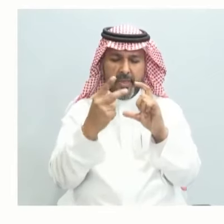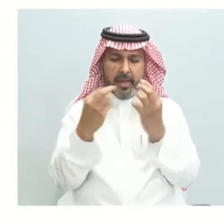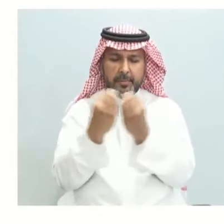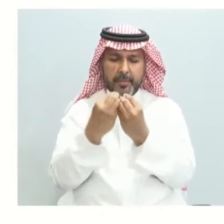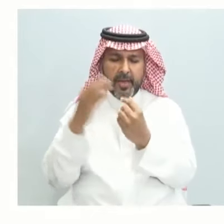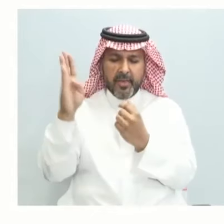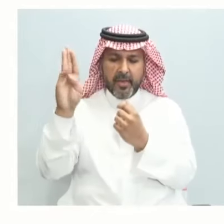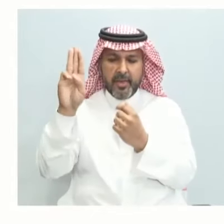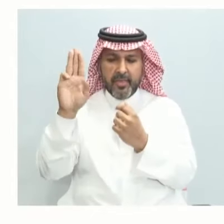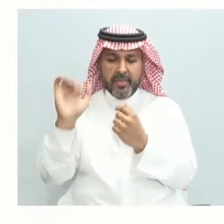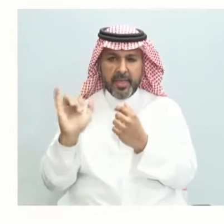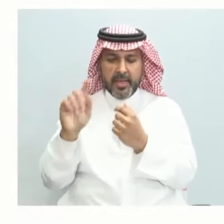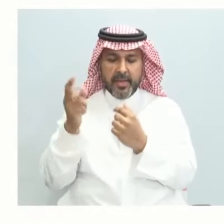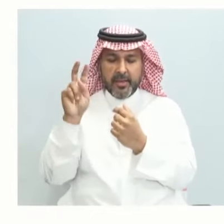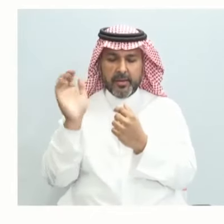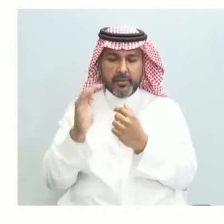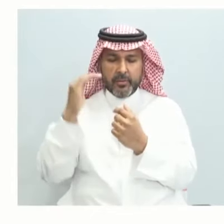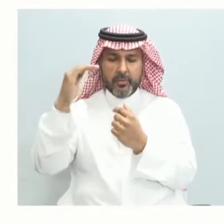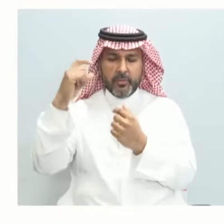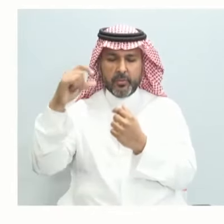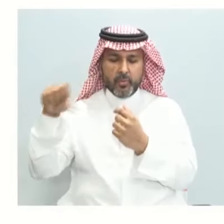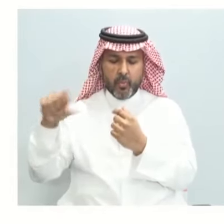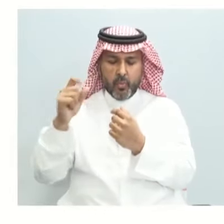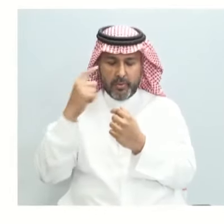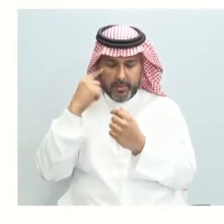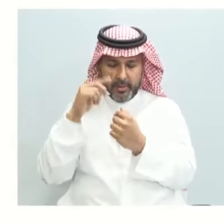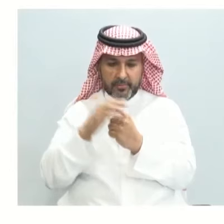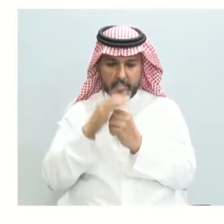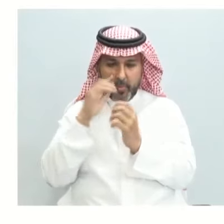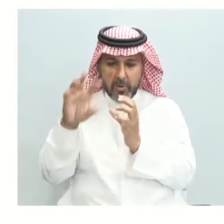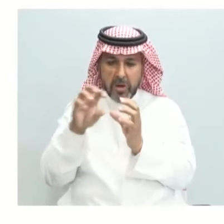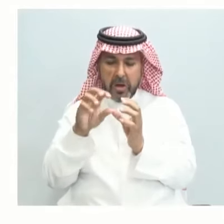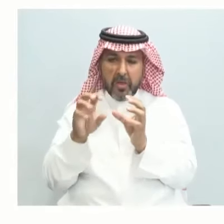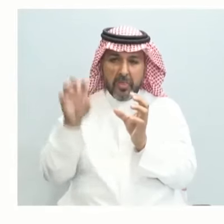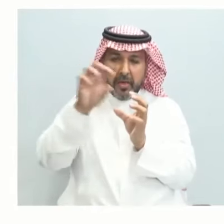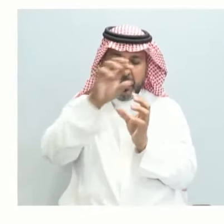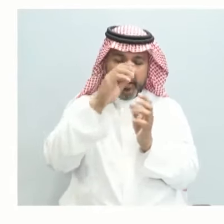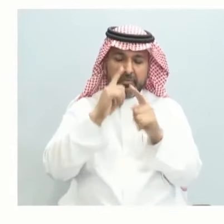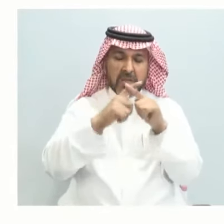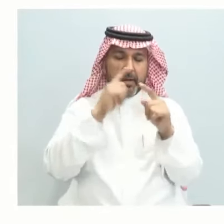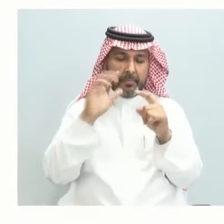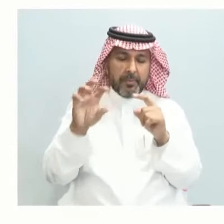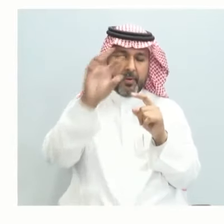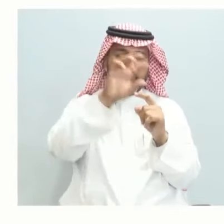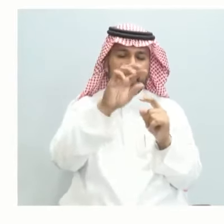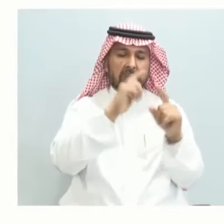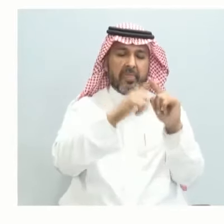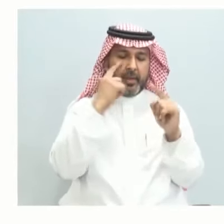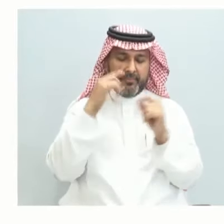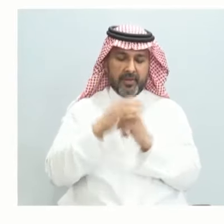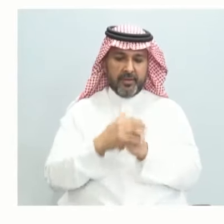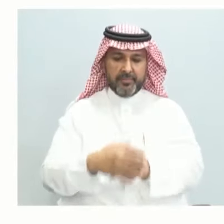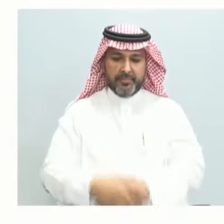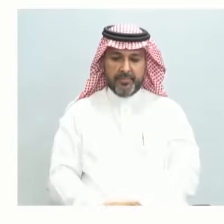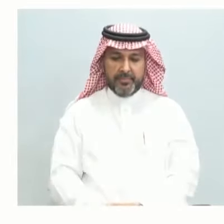ونوجد الناتج بعد ذلك يساوي 20 ع تربيع زائد 35 اذا كنا نقوم باجراء عمليه التحويل